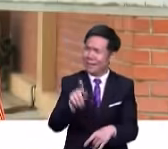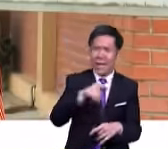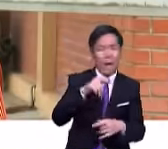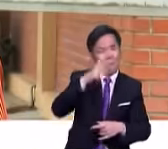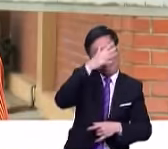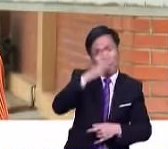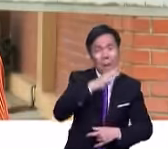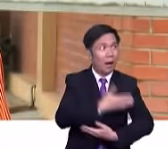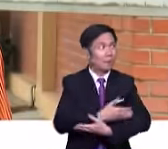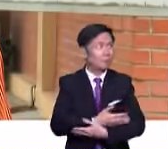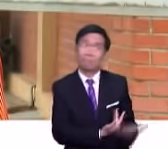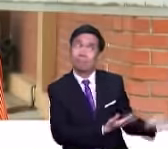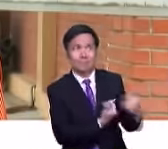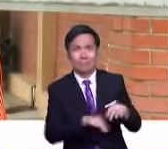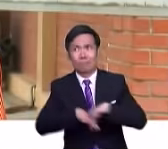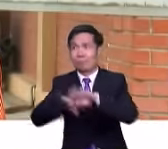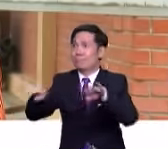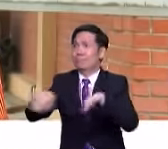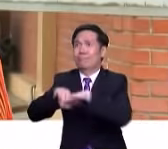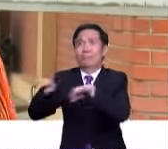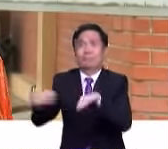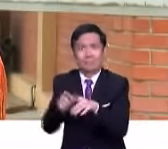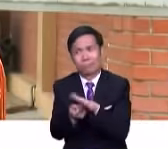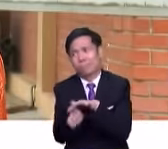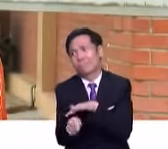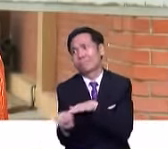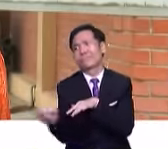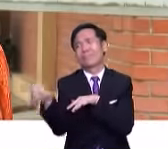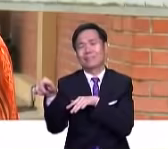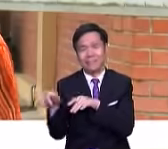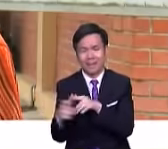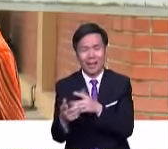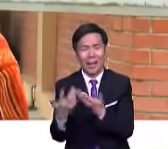sungai. Dia pergi bawa ke laut. Kalau kita satu